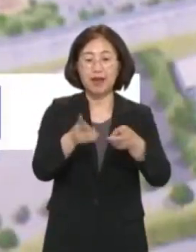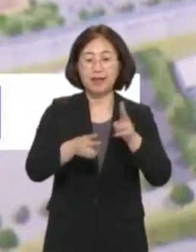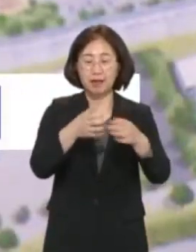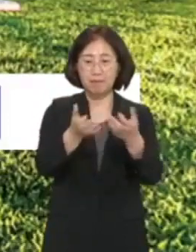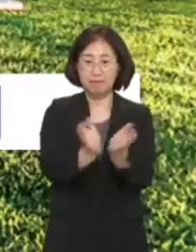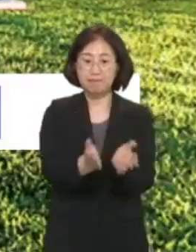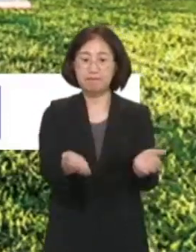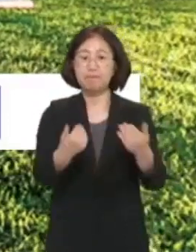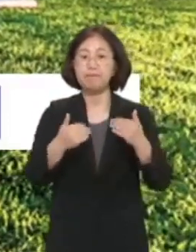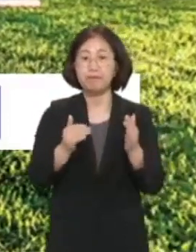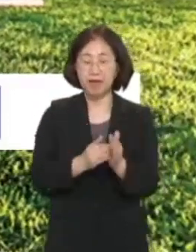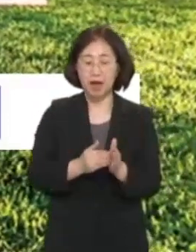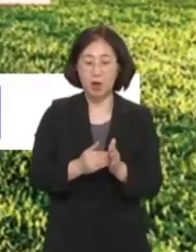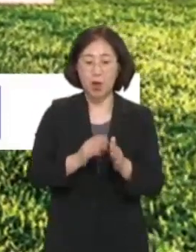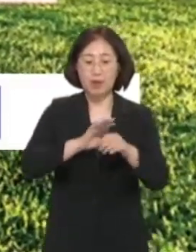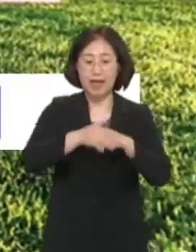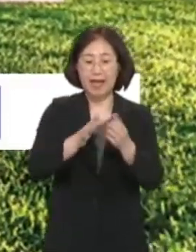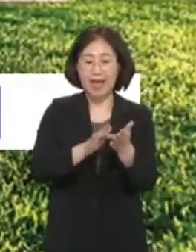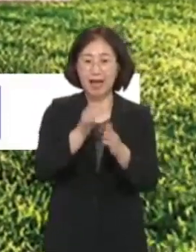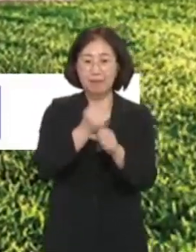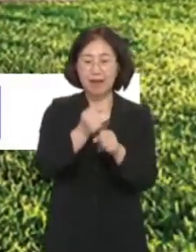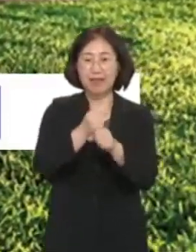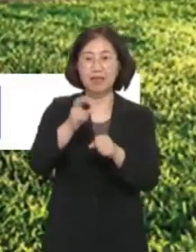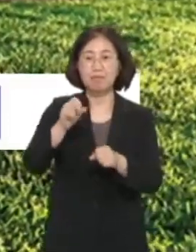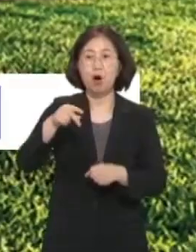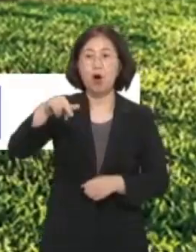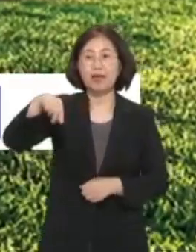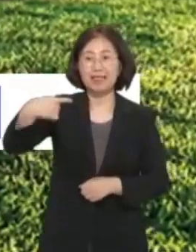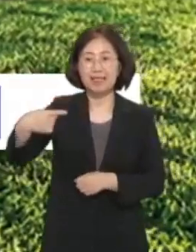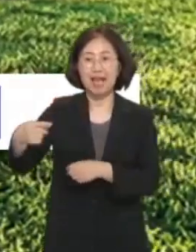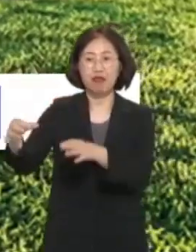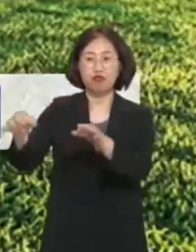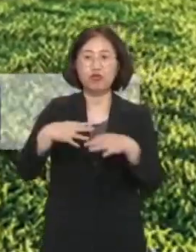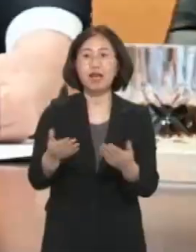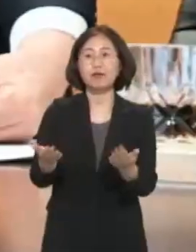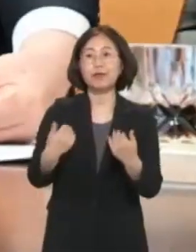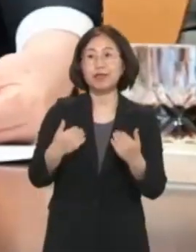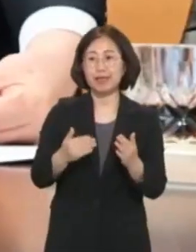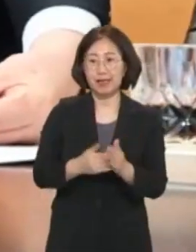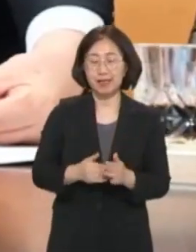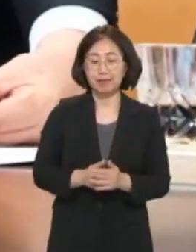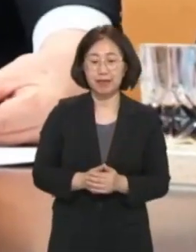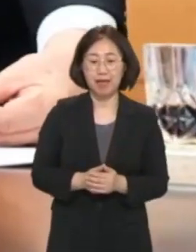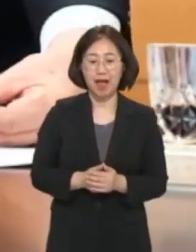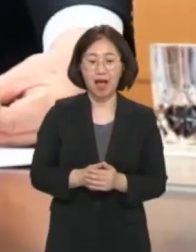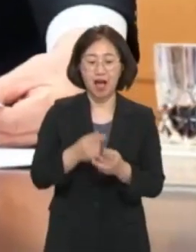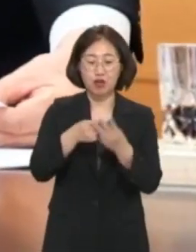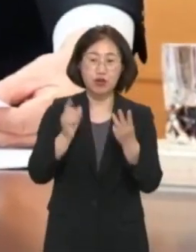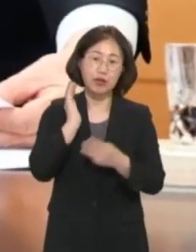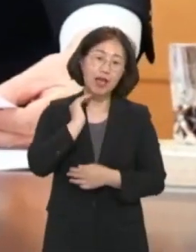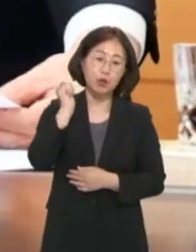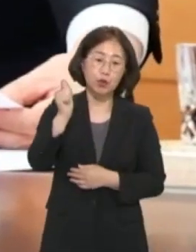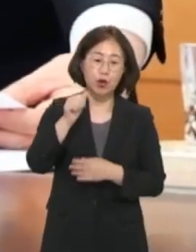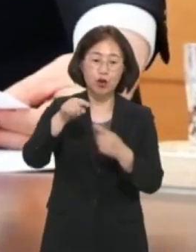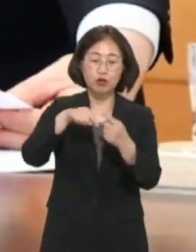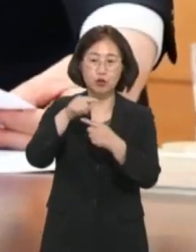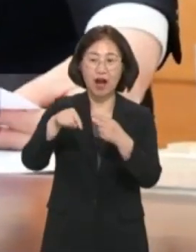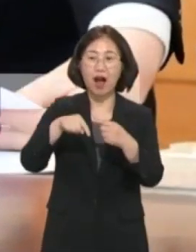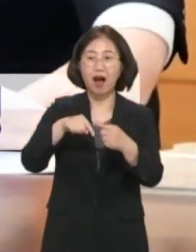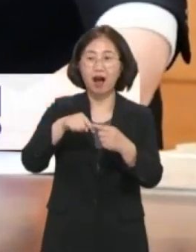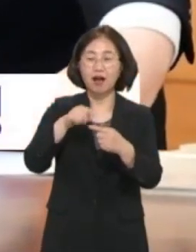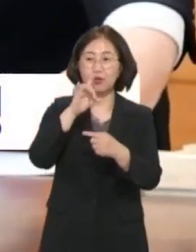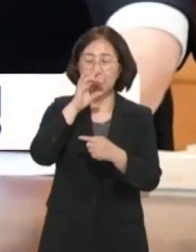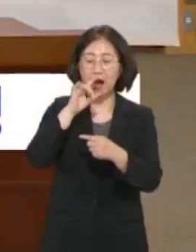유치를 비롯해 세계적인 제약사 머크의 대전 투자를 이끌어냈습니다 윤석열 대통령을 비롯한 중앙정치권과